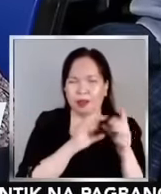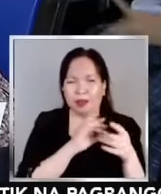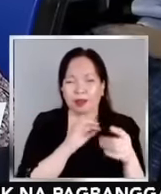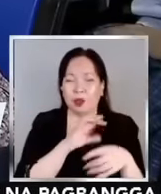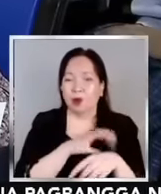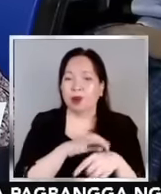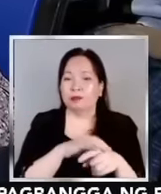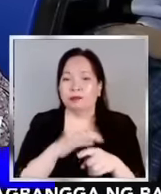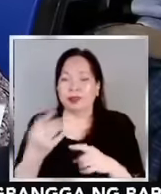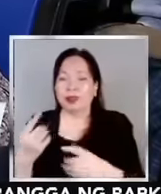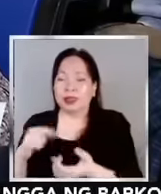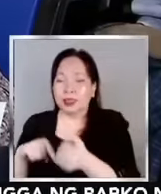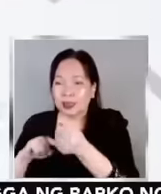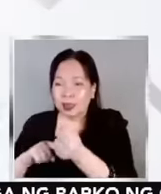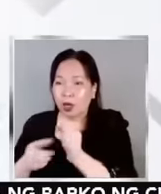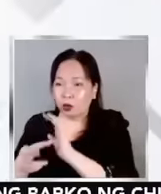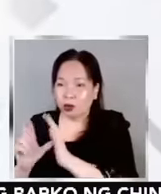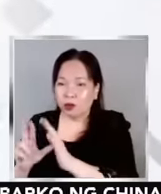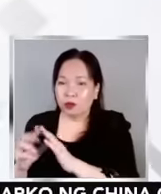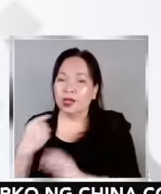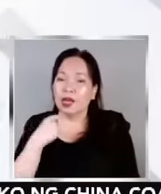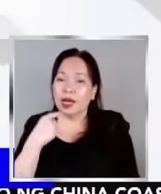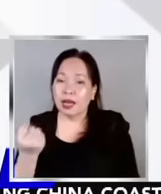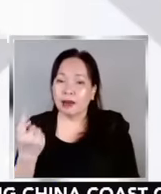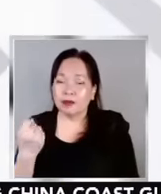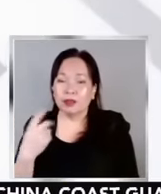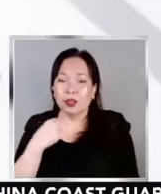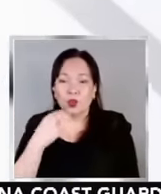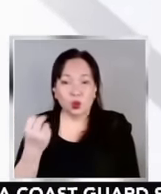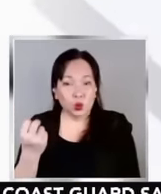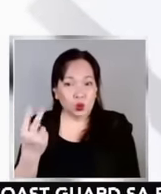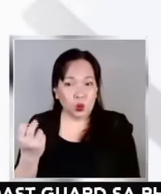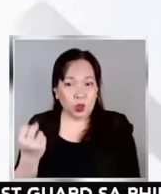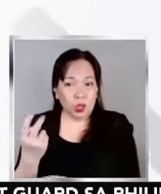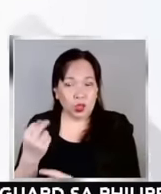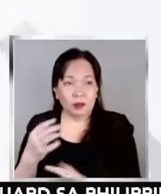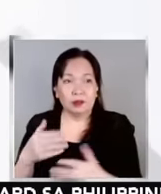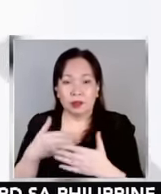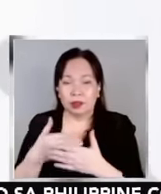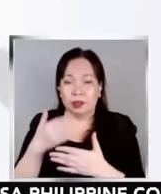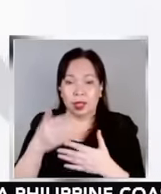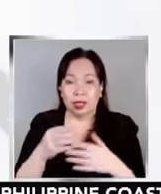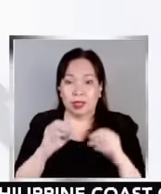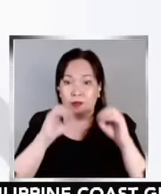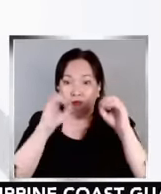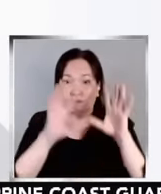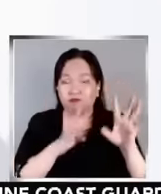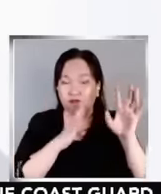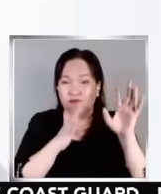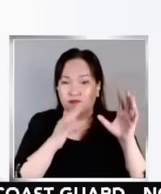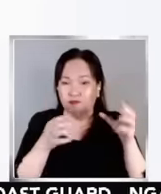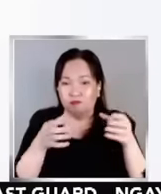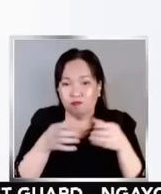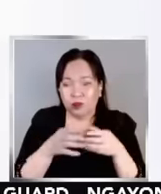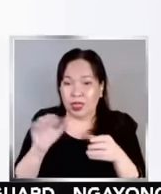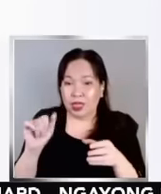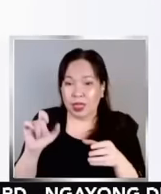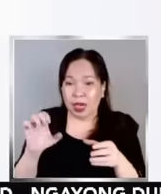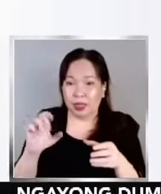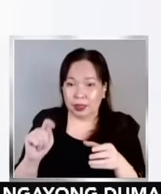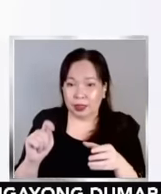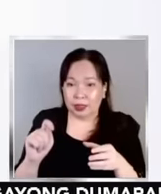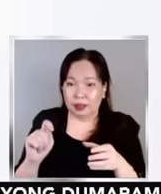teachers may pangamba baka macom yung content No nung ating mga particular subjects na pinag merge